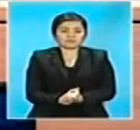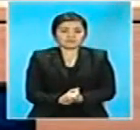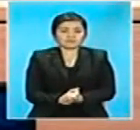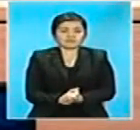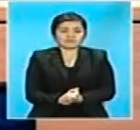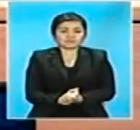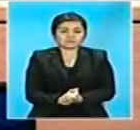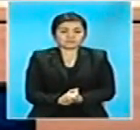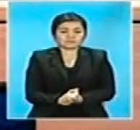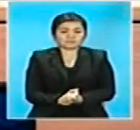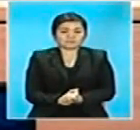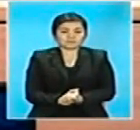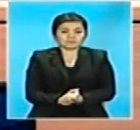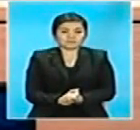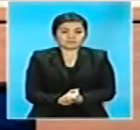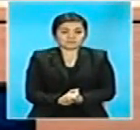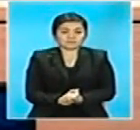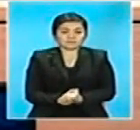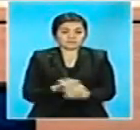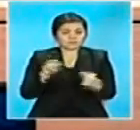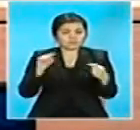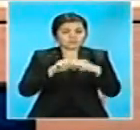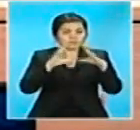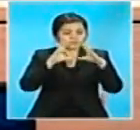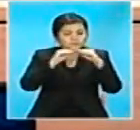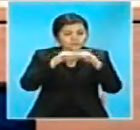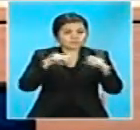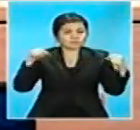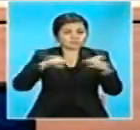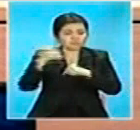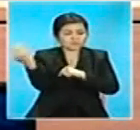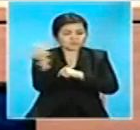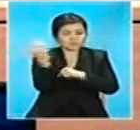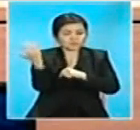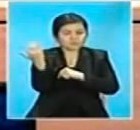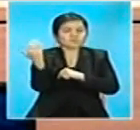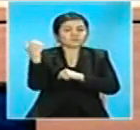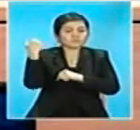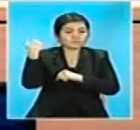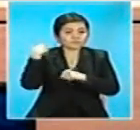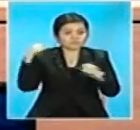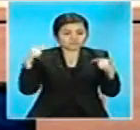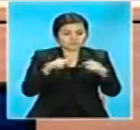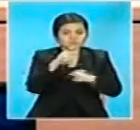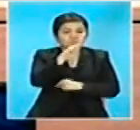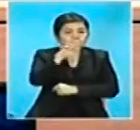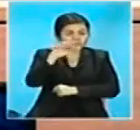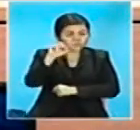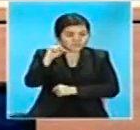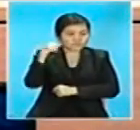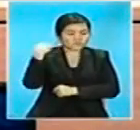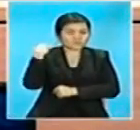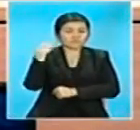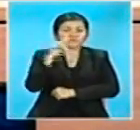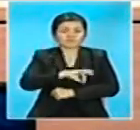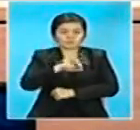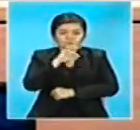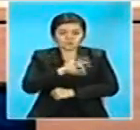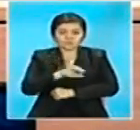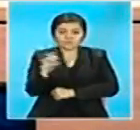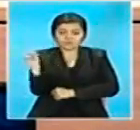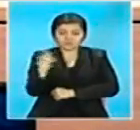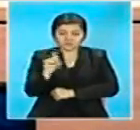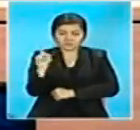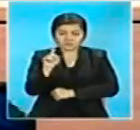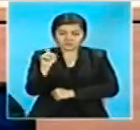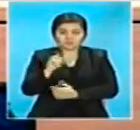ความเข้าใจในเรื่องของการประชุมที่มีการถ่ายทอดบางทีในสภานะครับเรารู้สึกว่าจะมีส